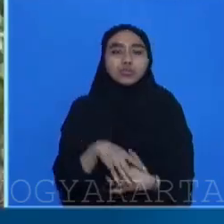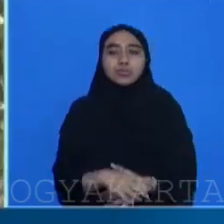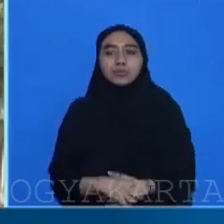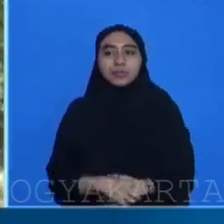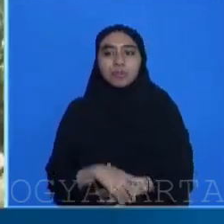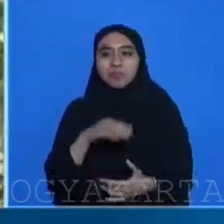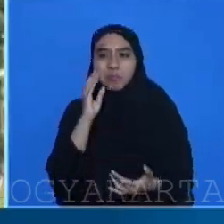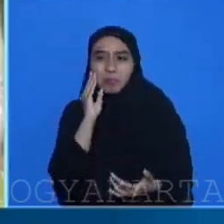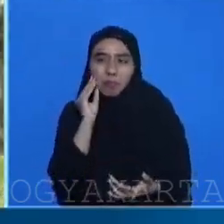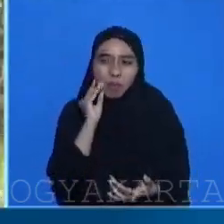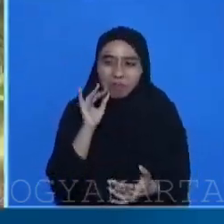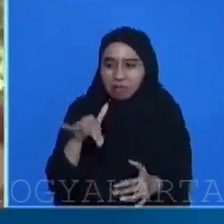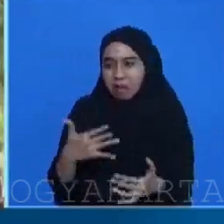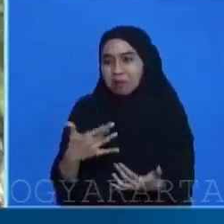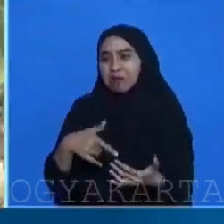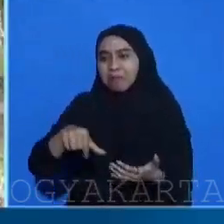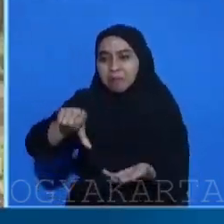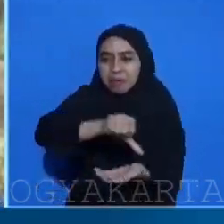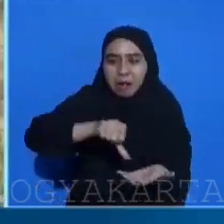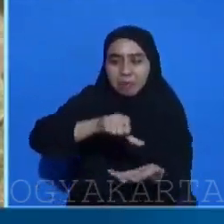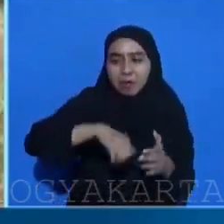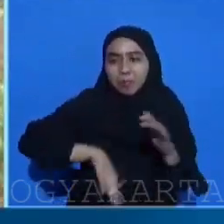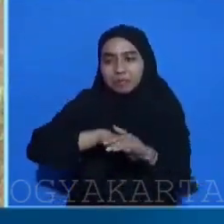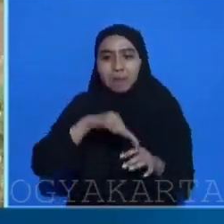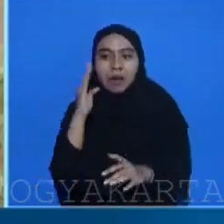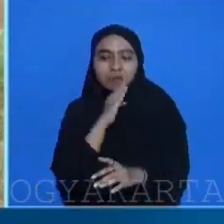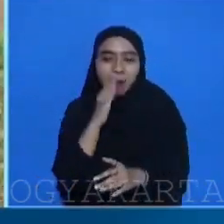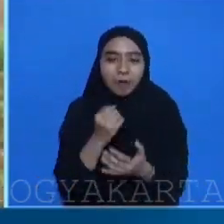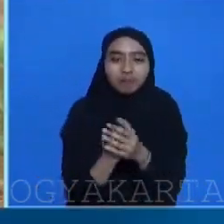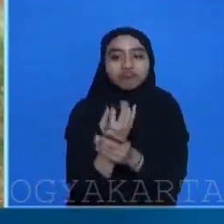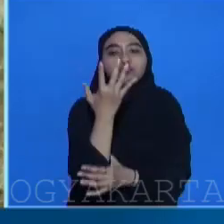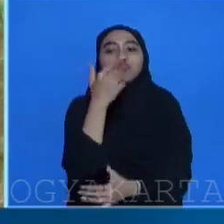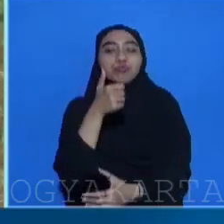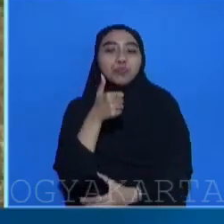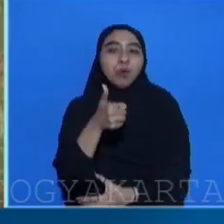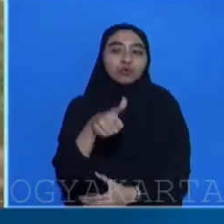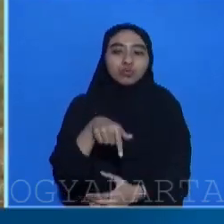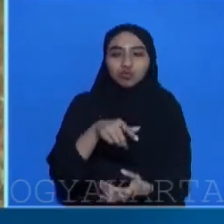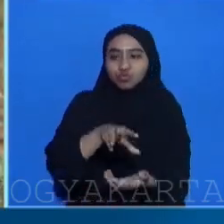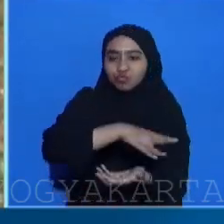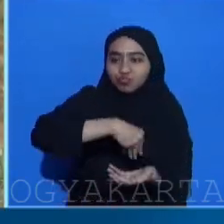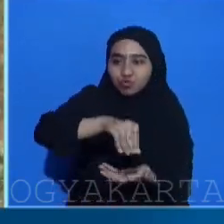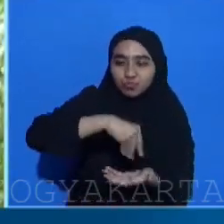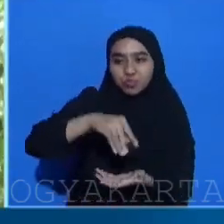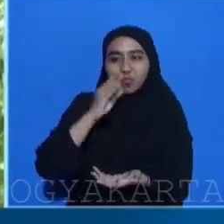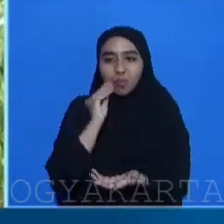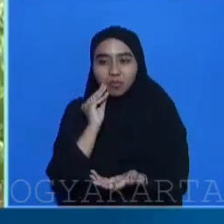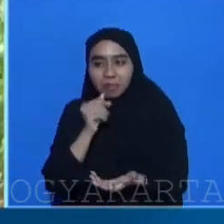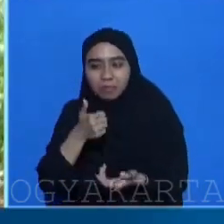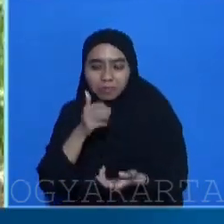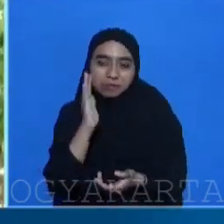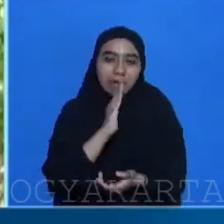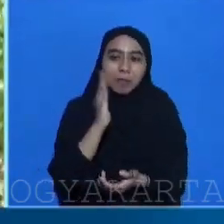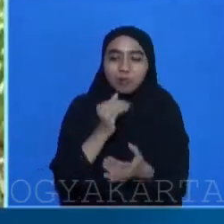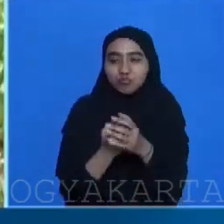perawatan dan pengairan optimal cabai bisa tumbuh baik pemupukan serta perawatan yang baik membuat cabai tumbuh